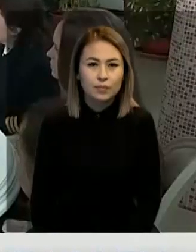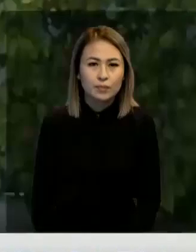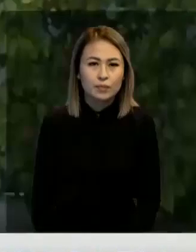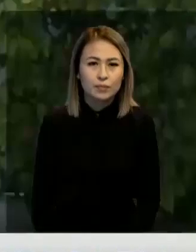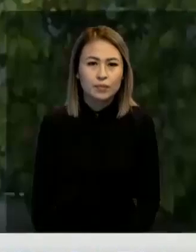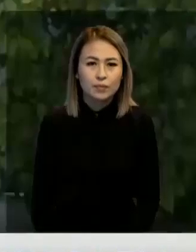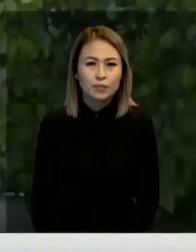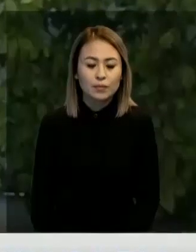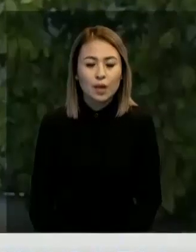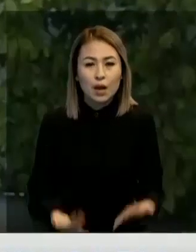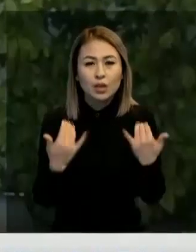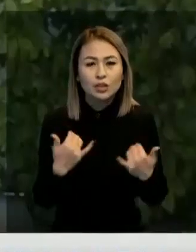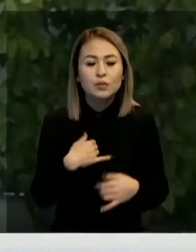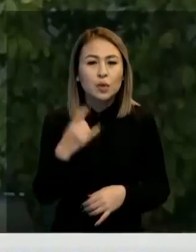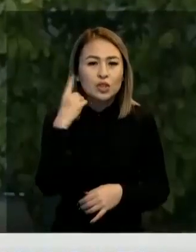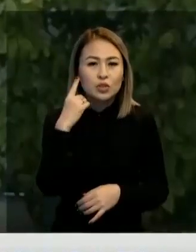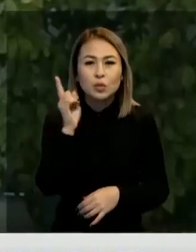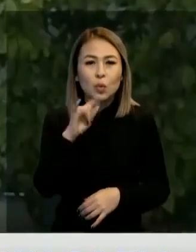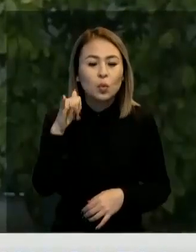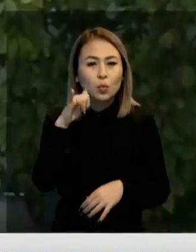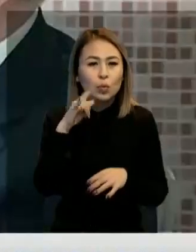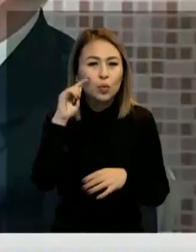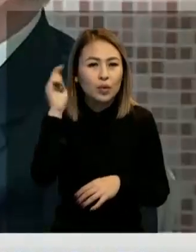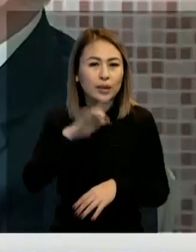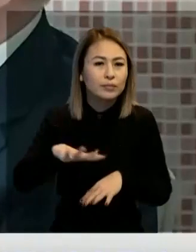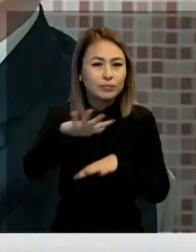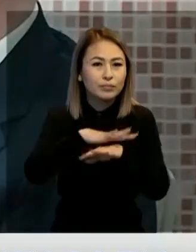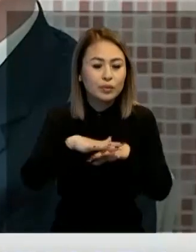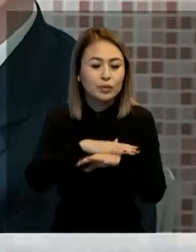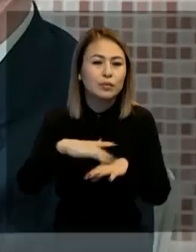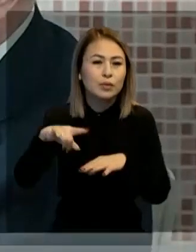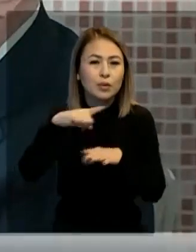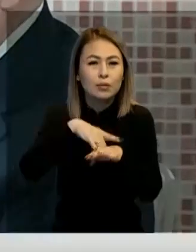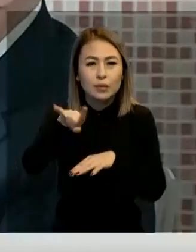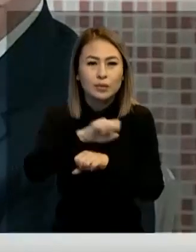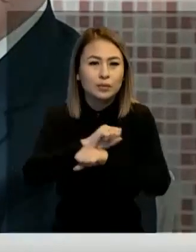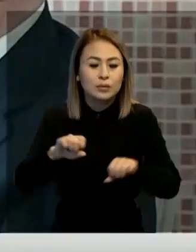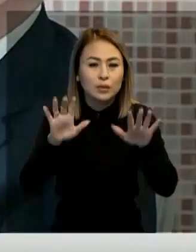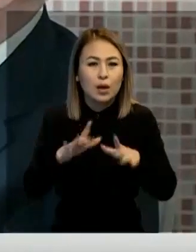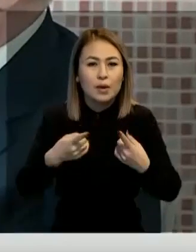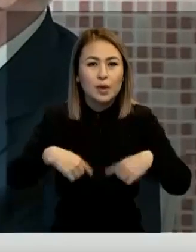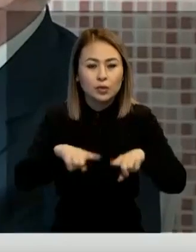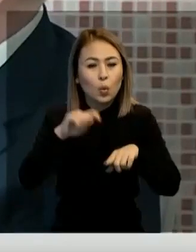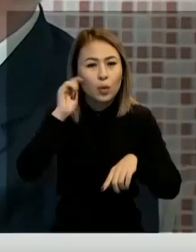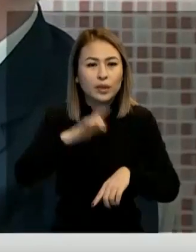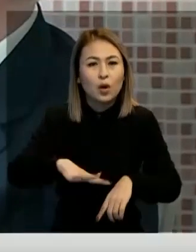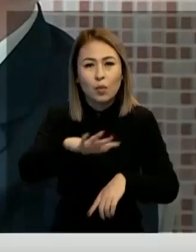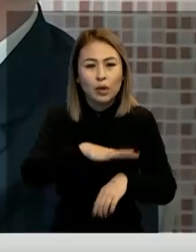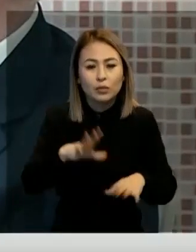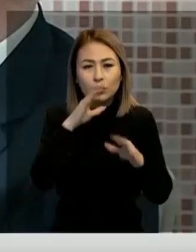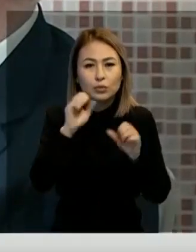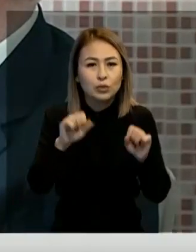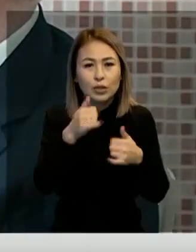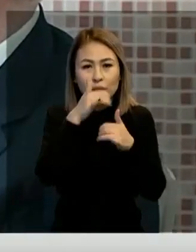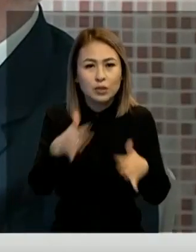что қазір біз Украина аумағында ұшуға болмайтын аймақ құрылуы керек дегенді естіп жатырмыз. Дәл Украина аумағында мұндай мүмкін